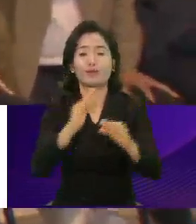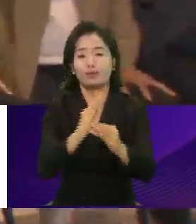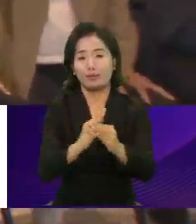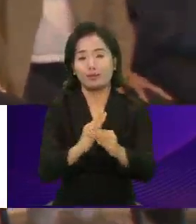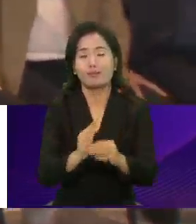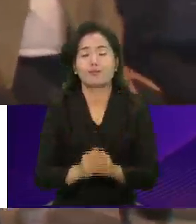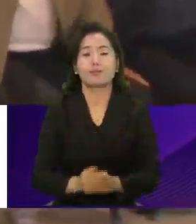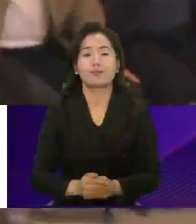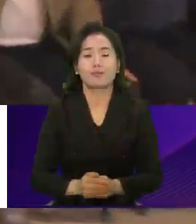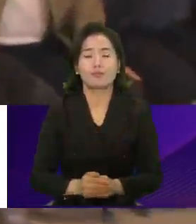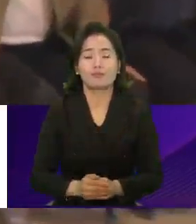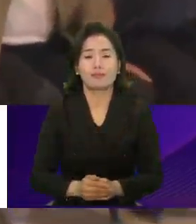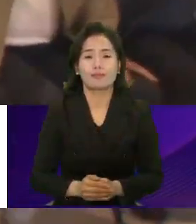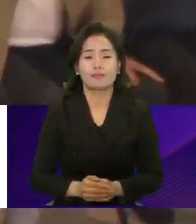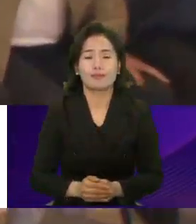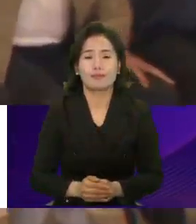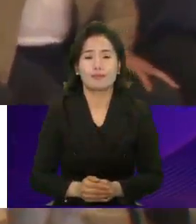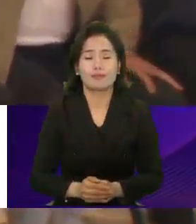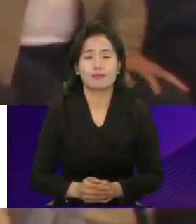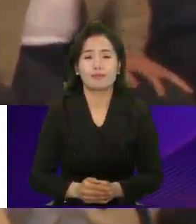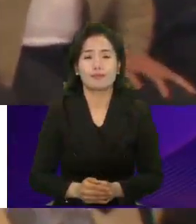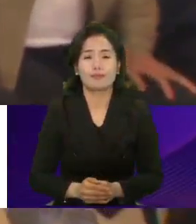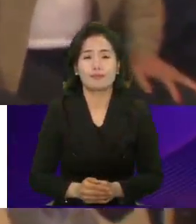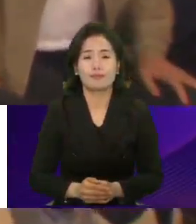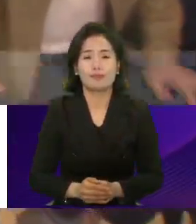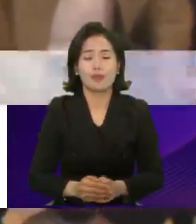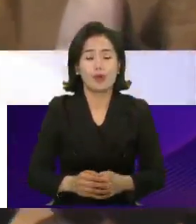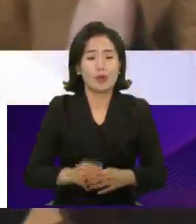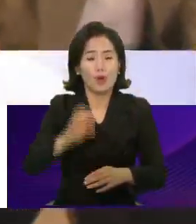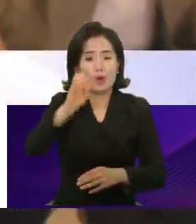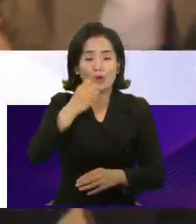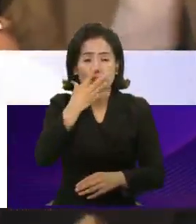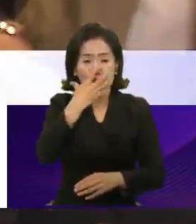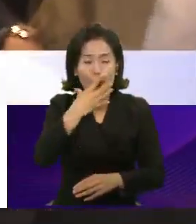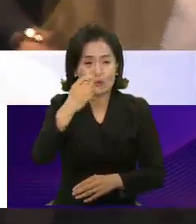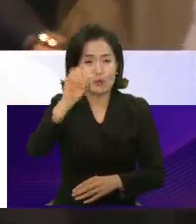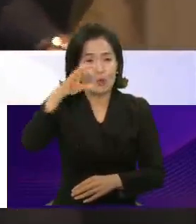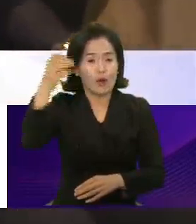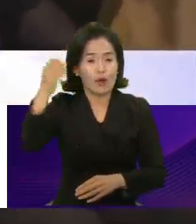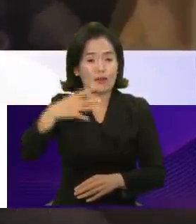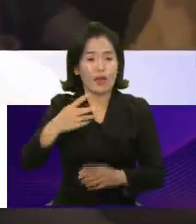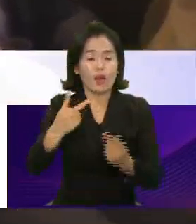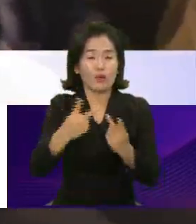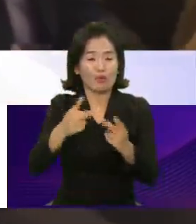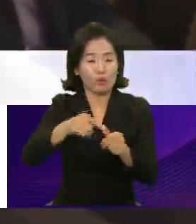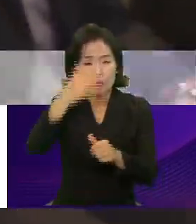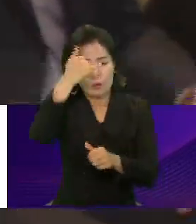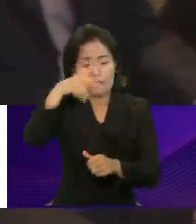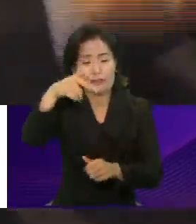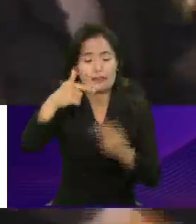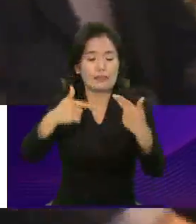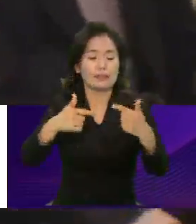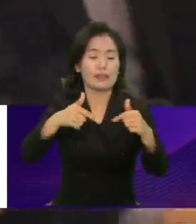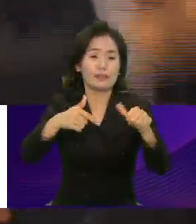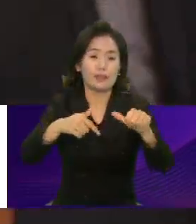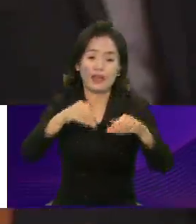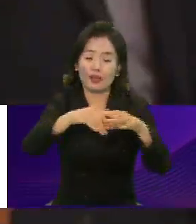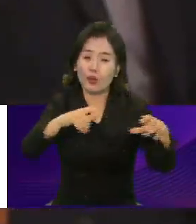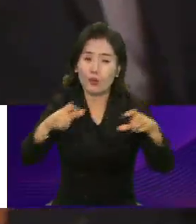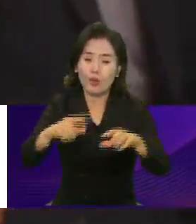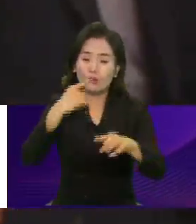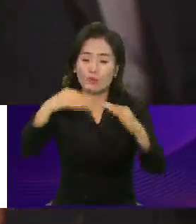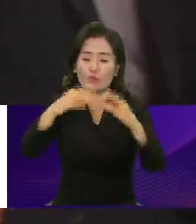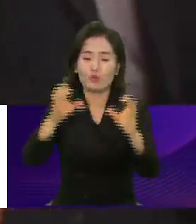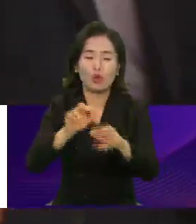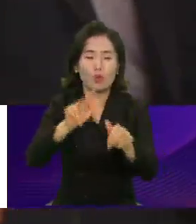치는 듯 기대감을 감추지 못하는 분위기입니다. 순천광양 곡성구례 갑과 함께 전남 동부권 5개 선거구의 민주당 후보들이